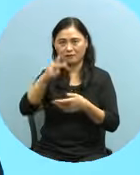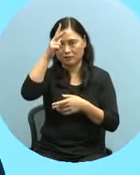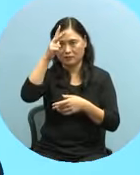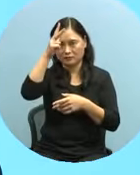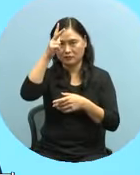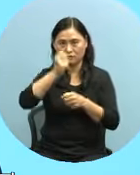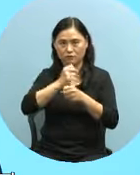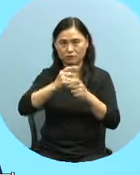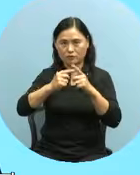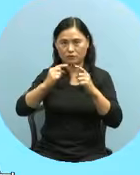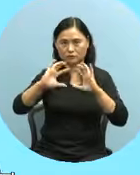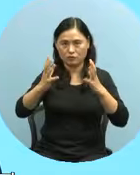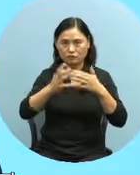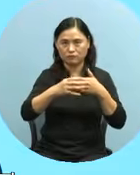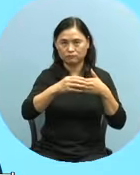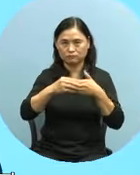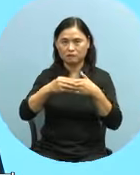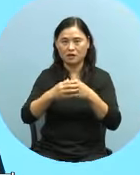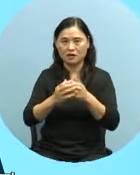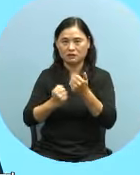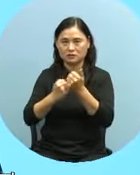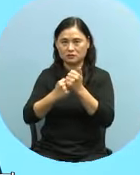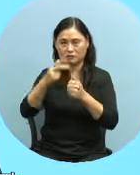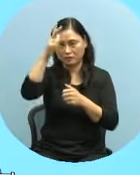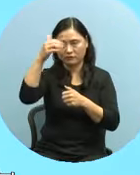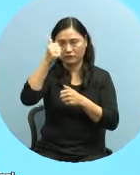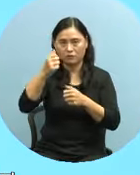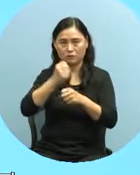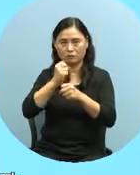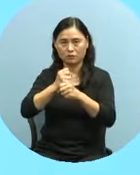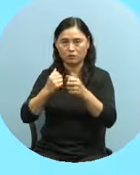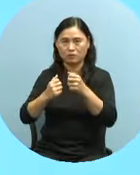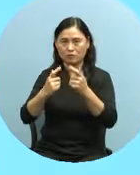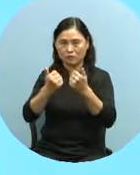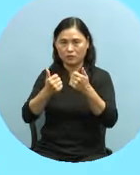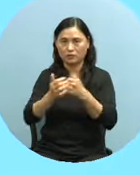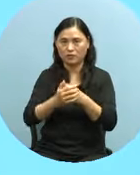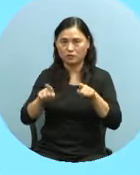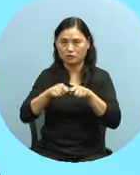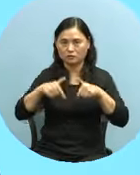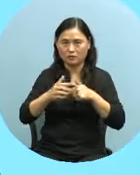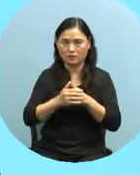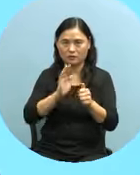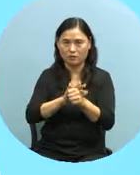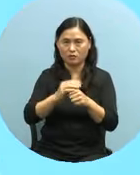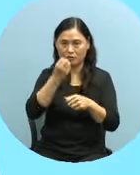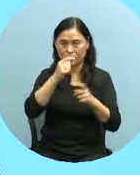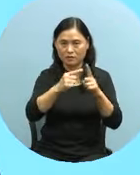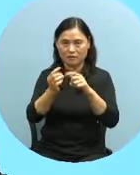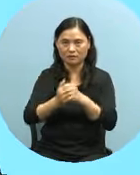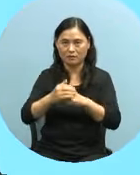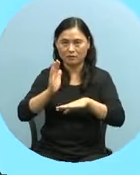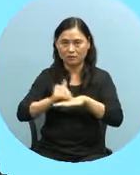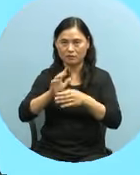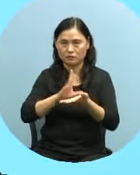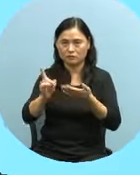隊伍，全力支持和配合行政長官的施政，同心協力，為香港市民提